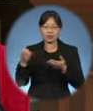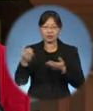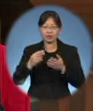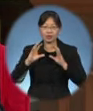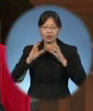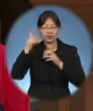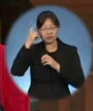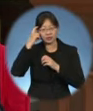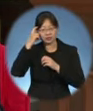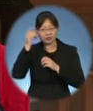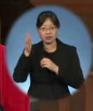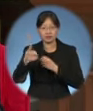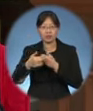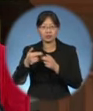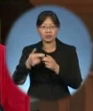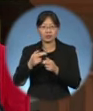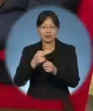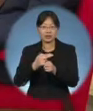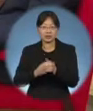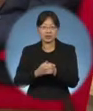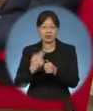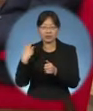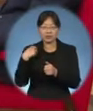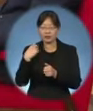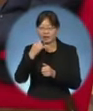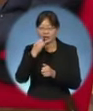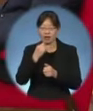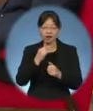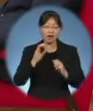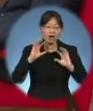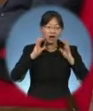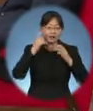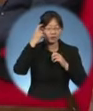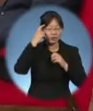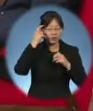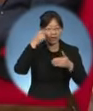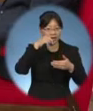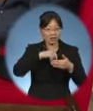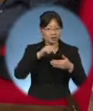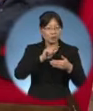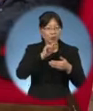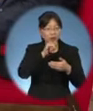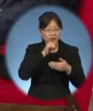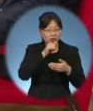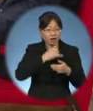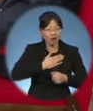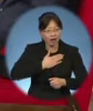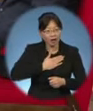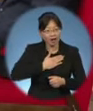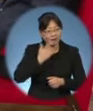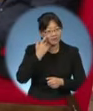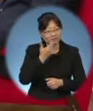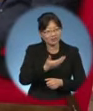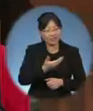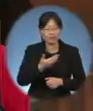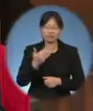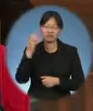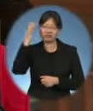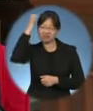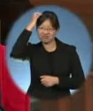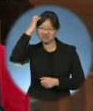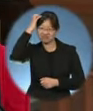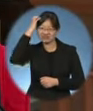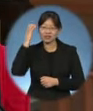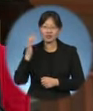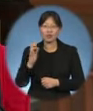소아정신과 전문의로 자격을 갖게 됩니다. 그 우리 아이들 뇌 속에 머릿속에 뭐가 들었는지 이제 좀 아십니까? 글쎄요. 이제